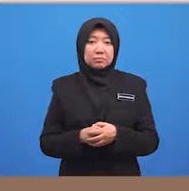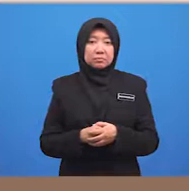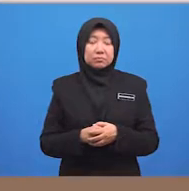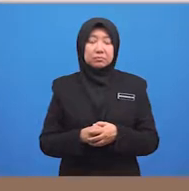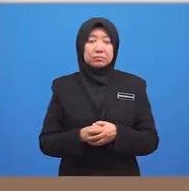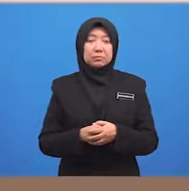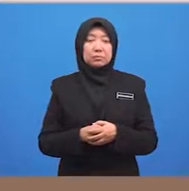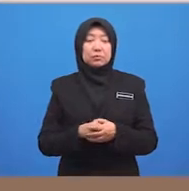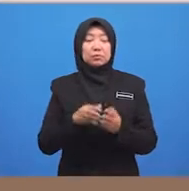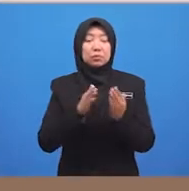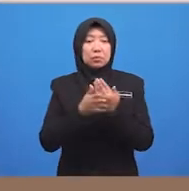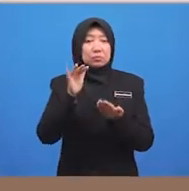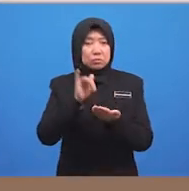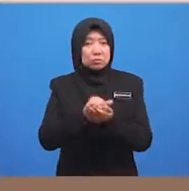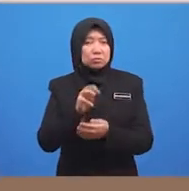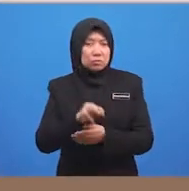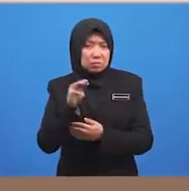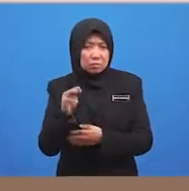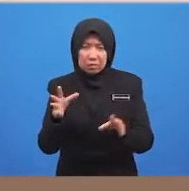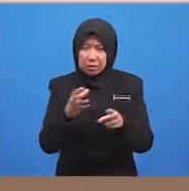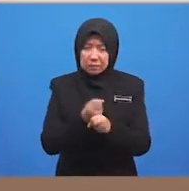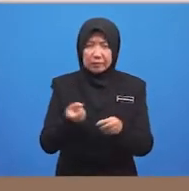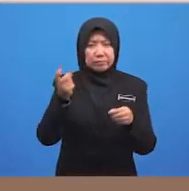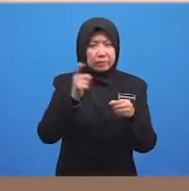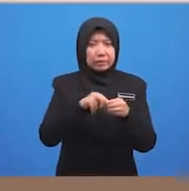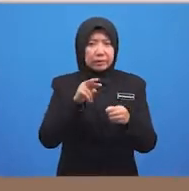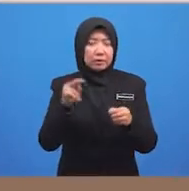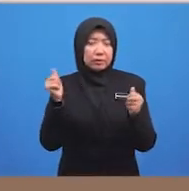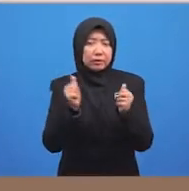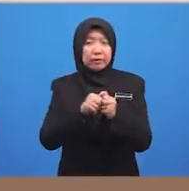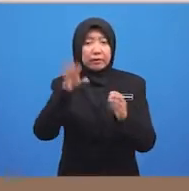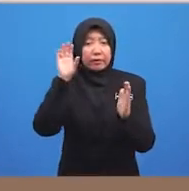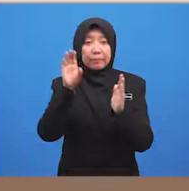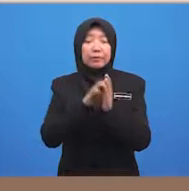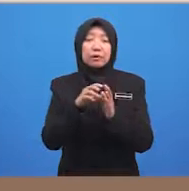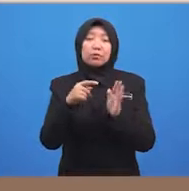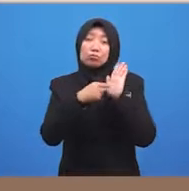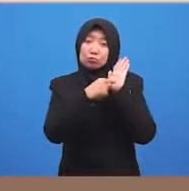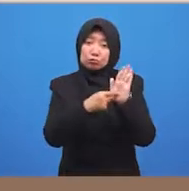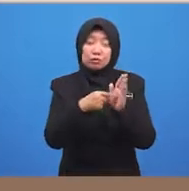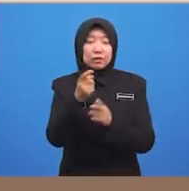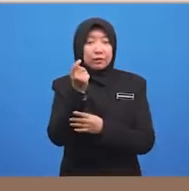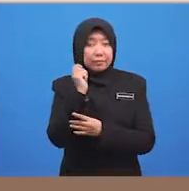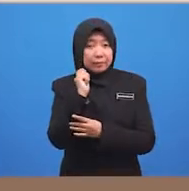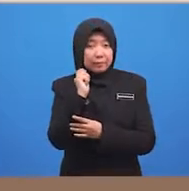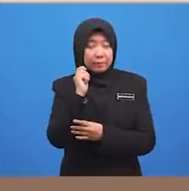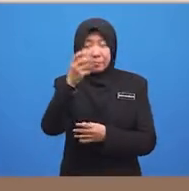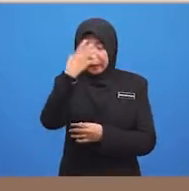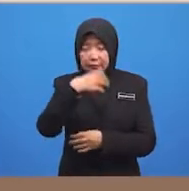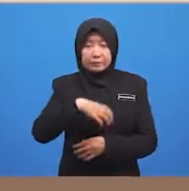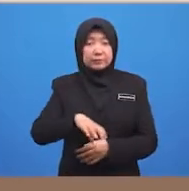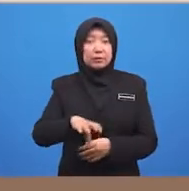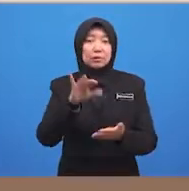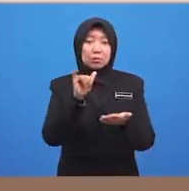Oleh itu, dapatkah murid-murid kaitkan dengan gambar yang ditunjukkan tadi? Gajah-gajah